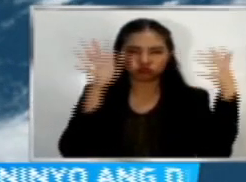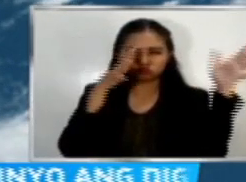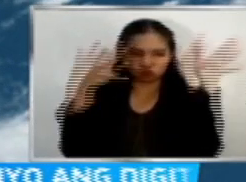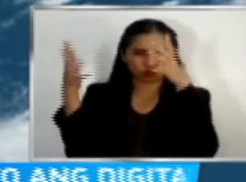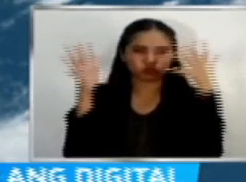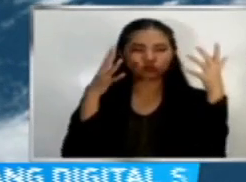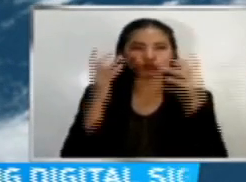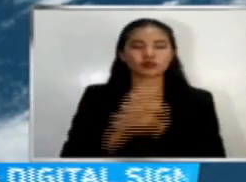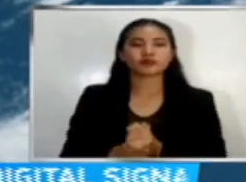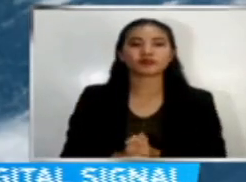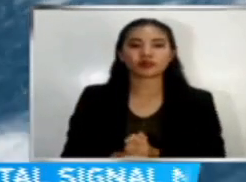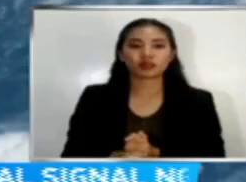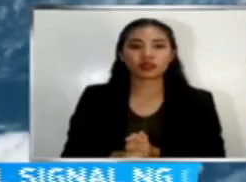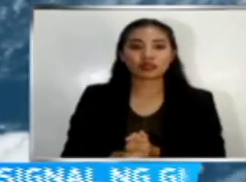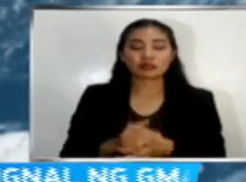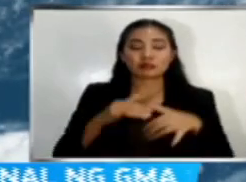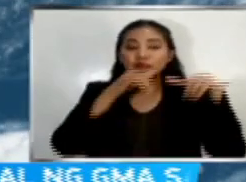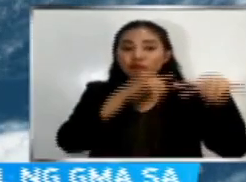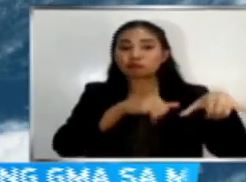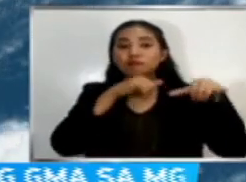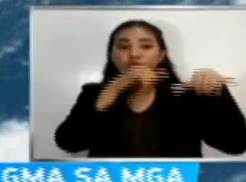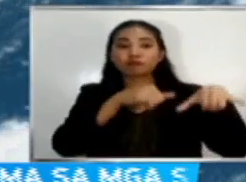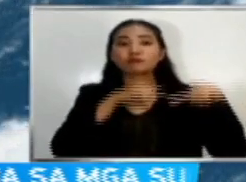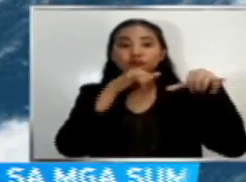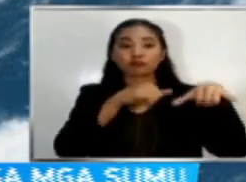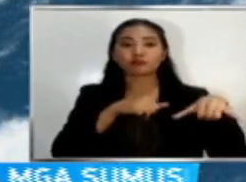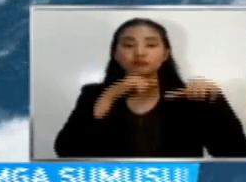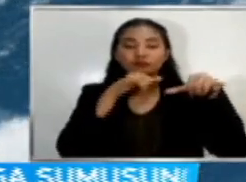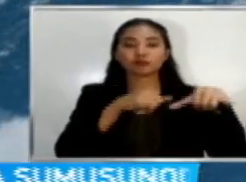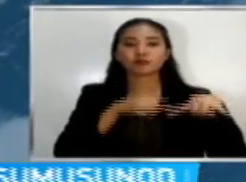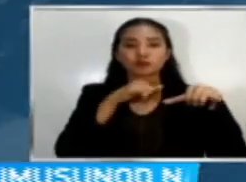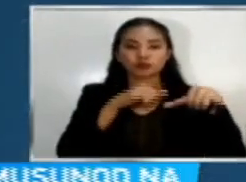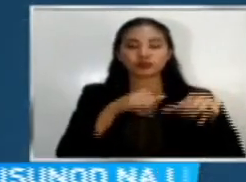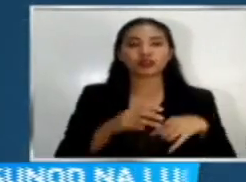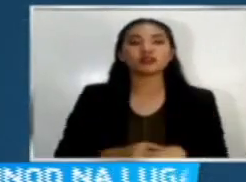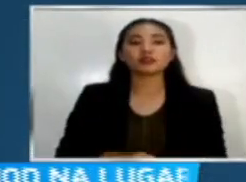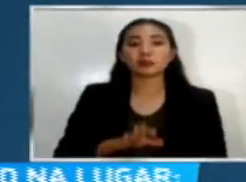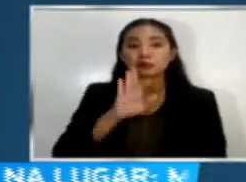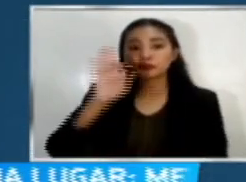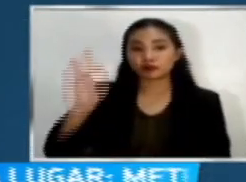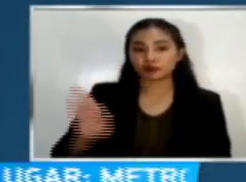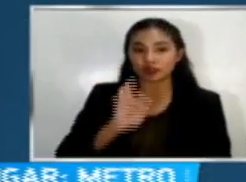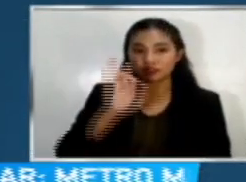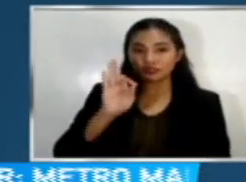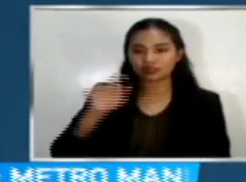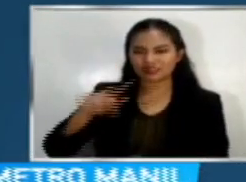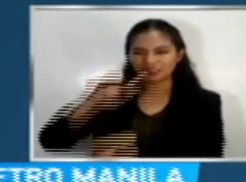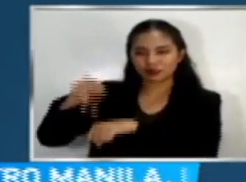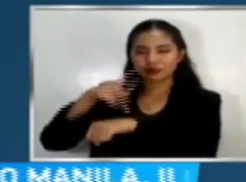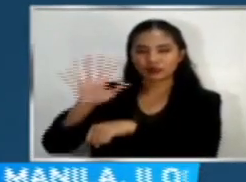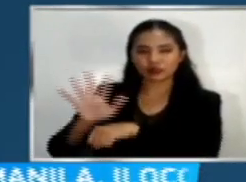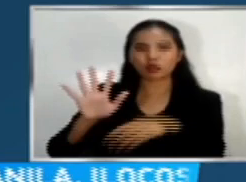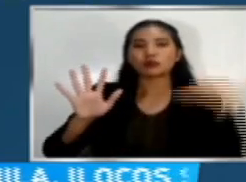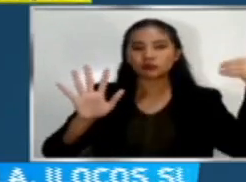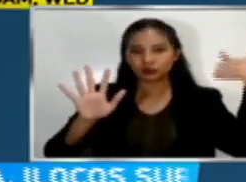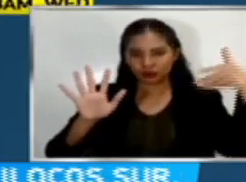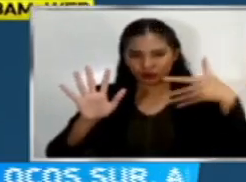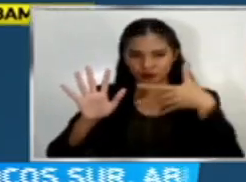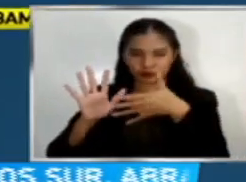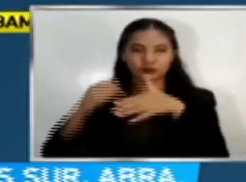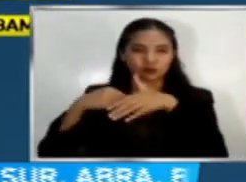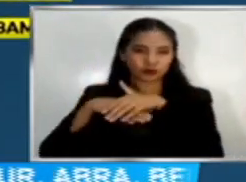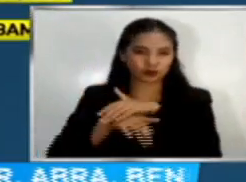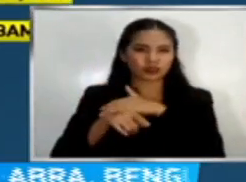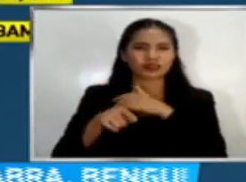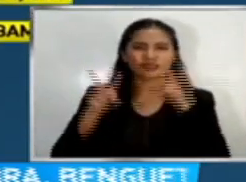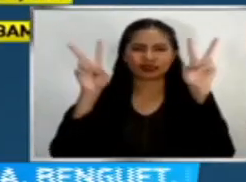Halos hindi umaalis sa kinaroroonan nito ang bagyo. Kaya sa Biyernes, posibleng pumasok sa Philippine Area of Responsibility ang bagyong